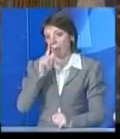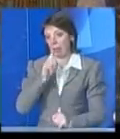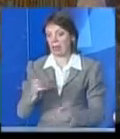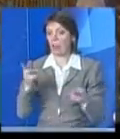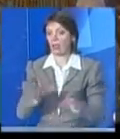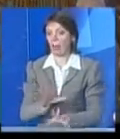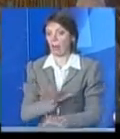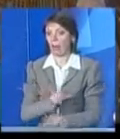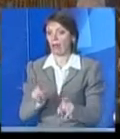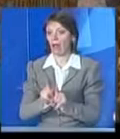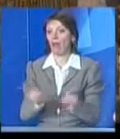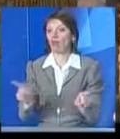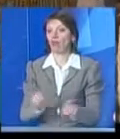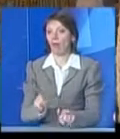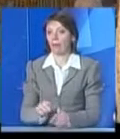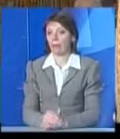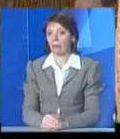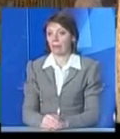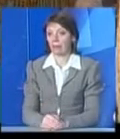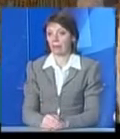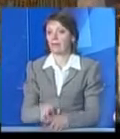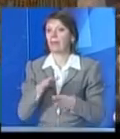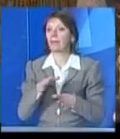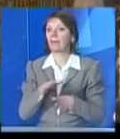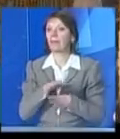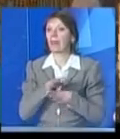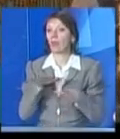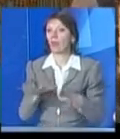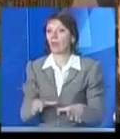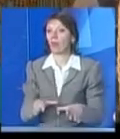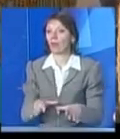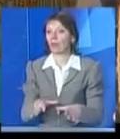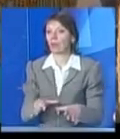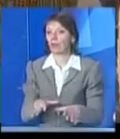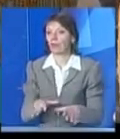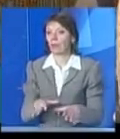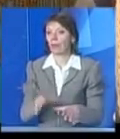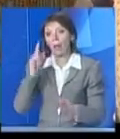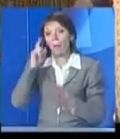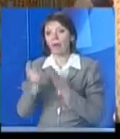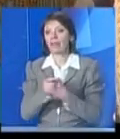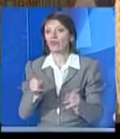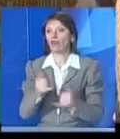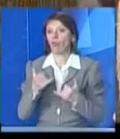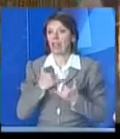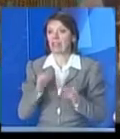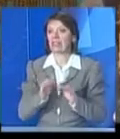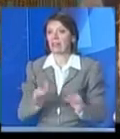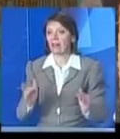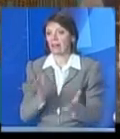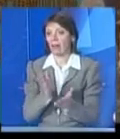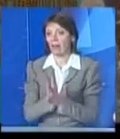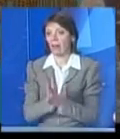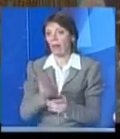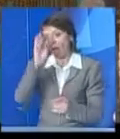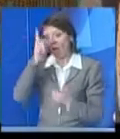була така, що не було признано ВОН, що у нас діти є таке явище в